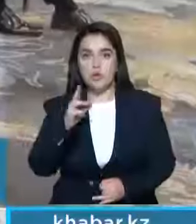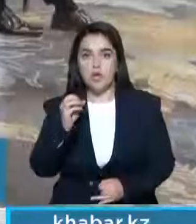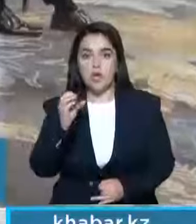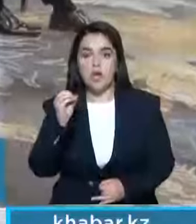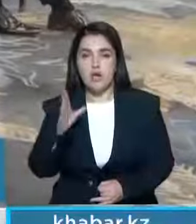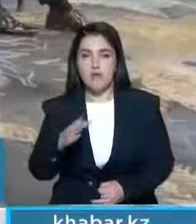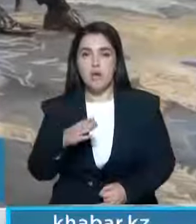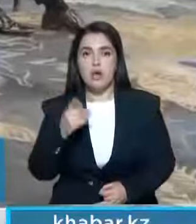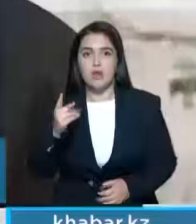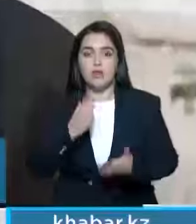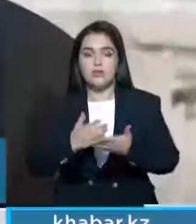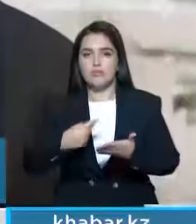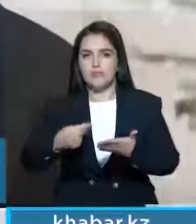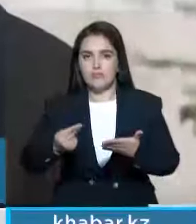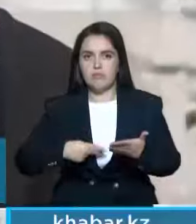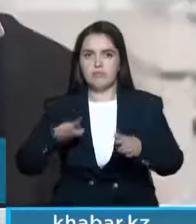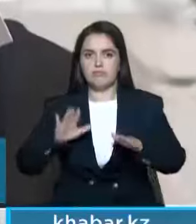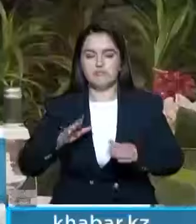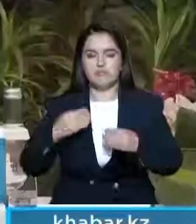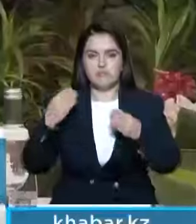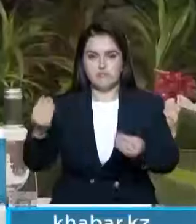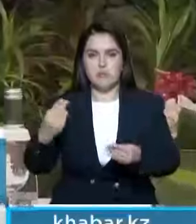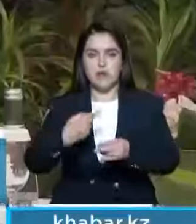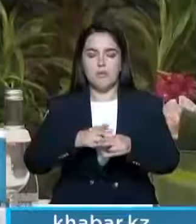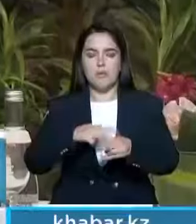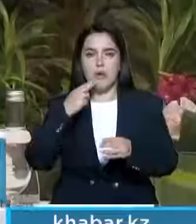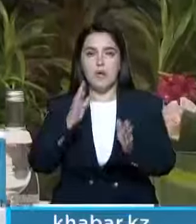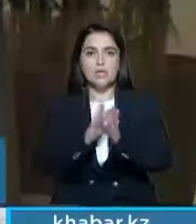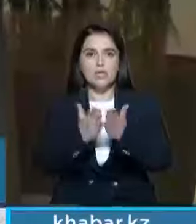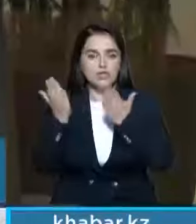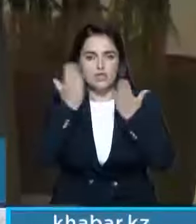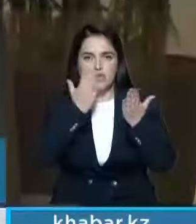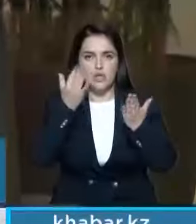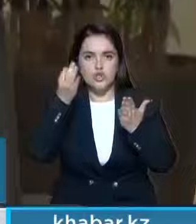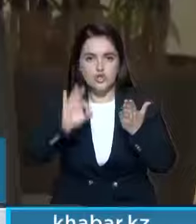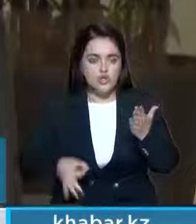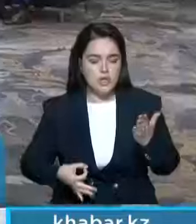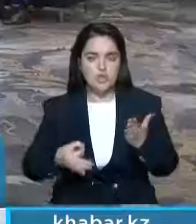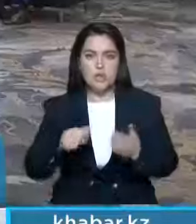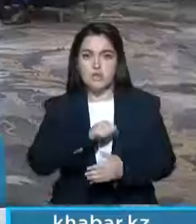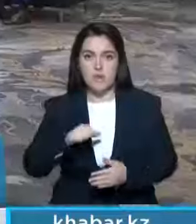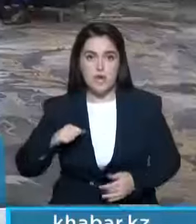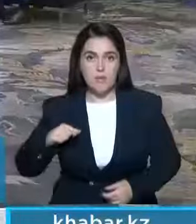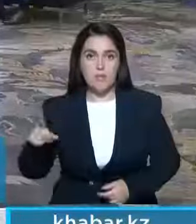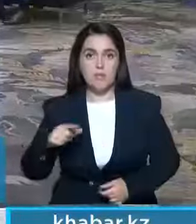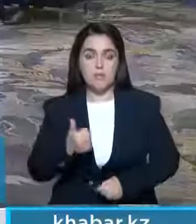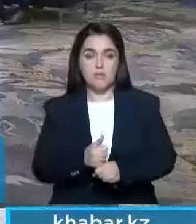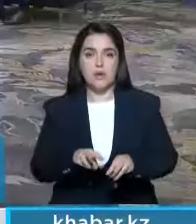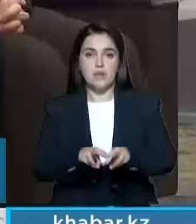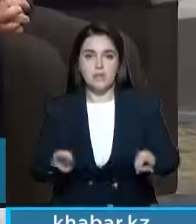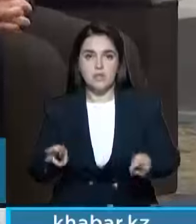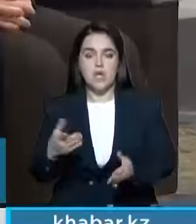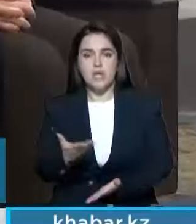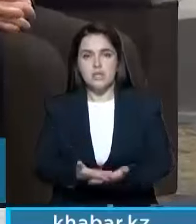Тео Чехина занимает особое место. К закладке говорят о том, что книгу он читает часто, сам сингапурский министр признается. Некоторые